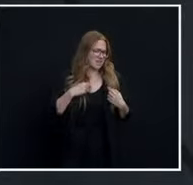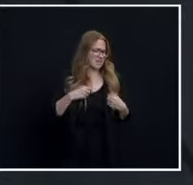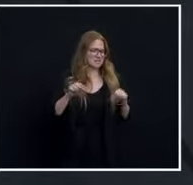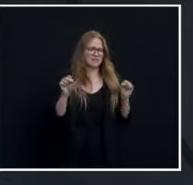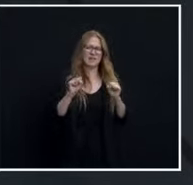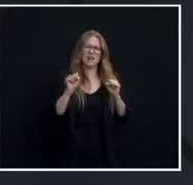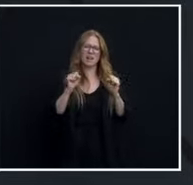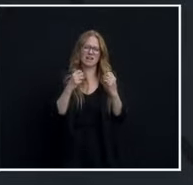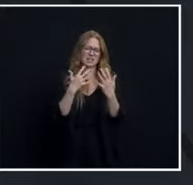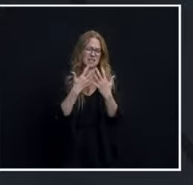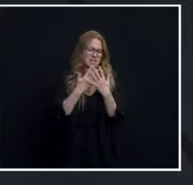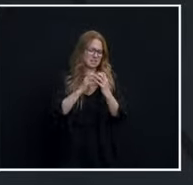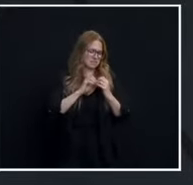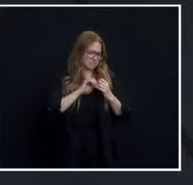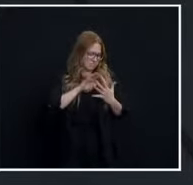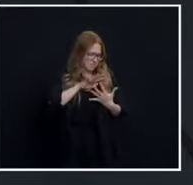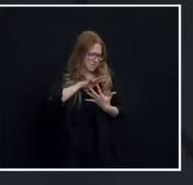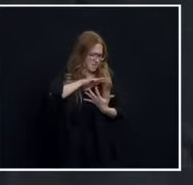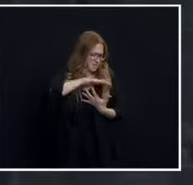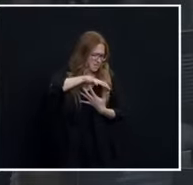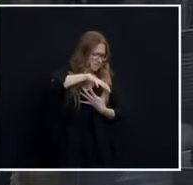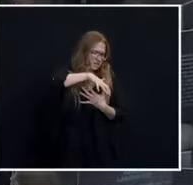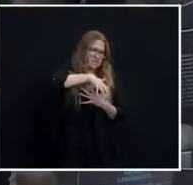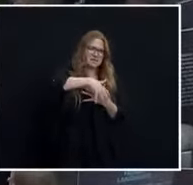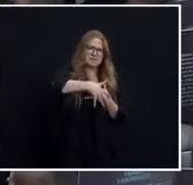um mein Herz.